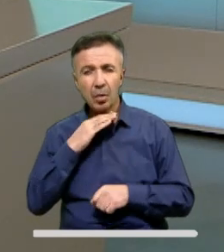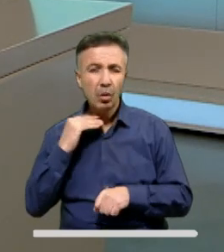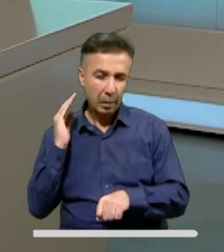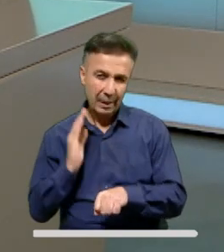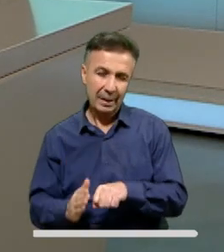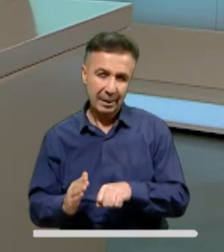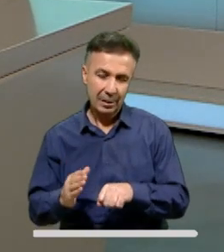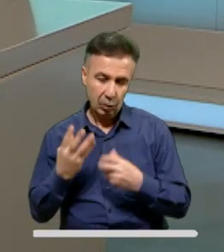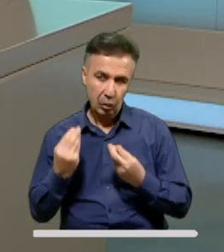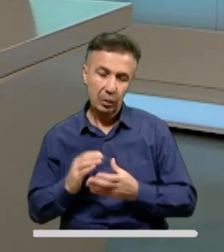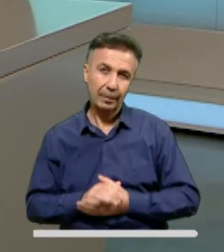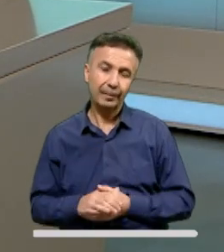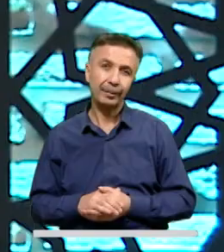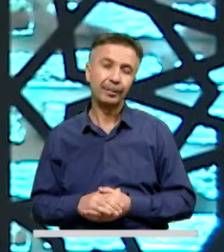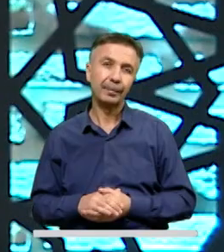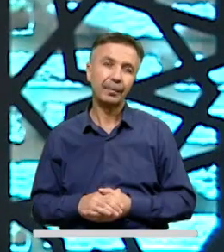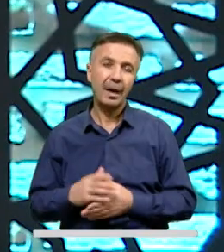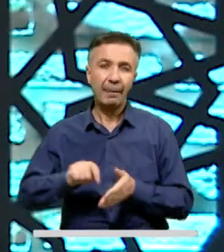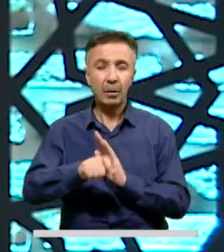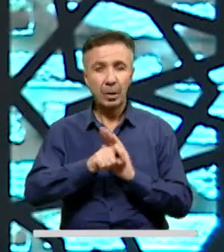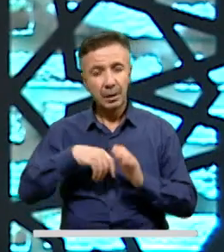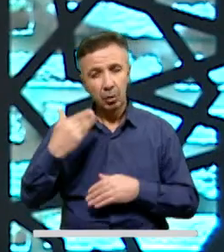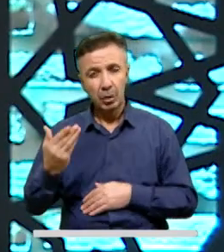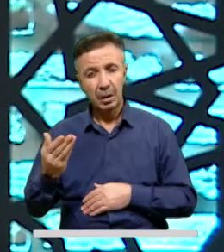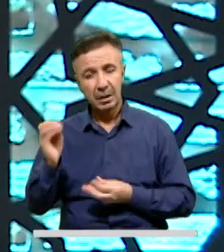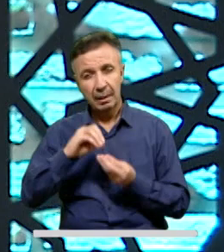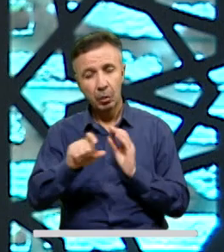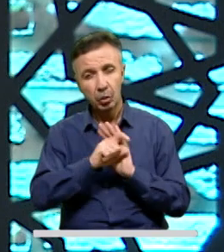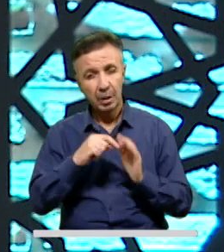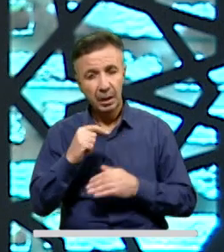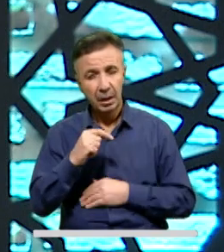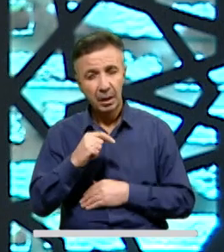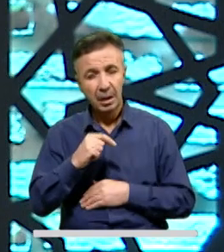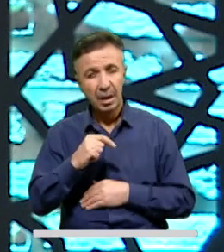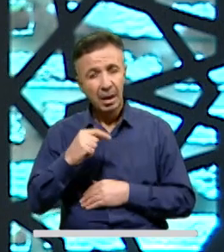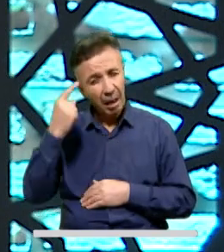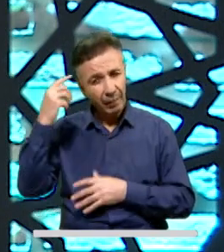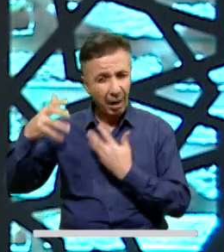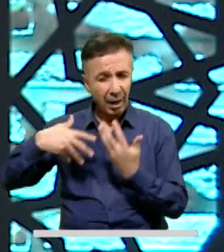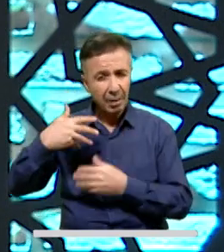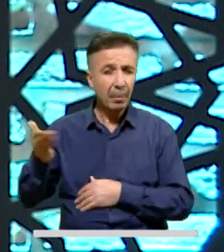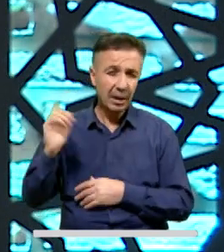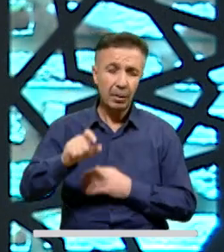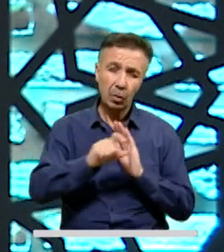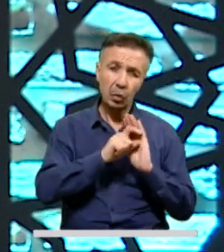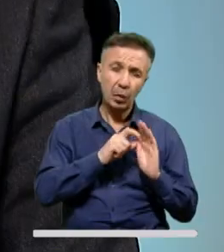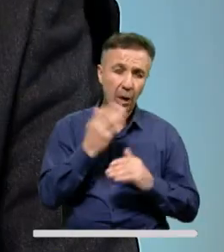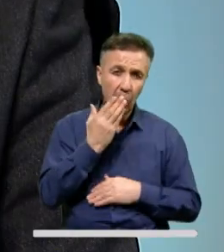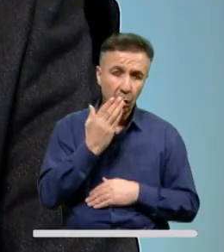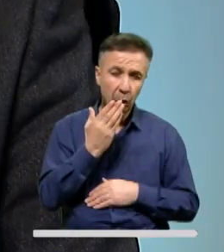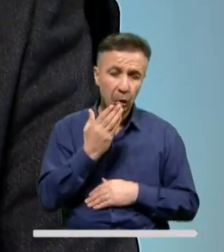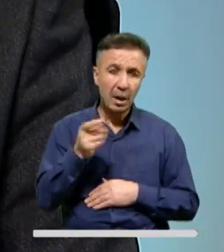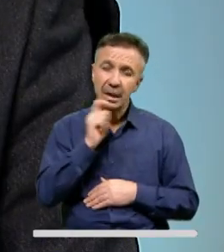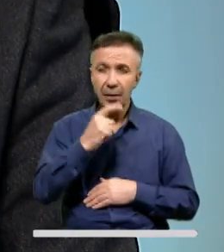hocam. Evet. Peki. Fatiha'dan sonra okuduğumuz Zamm-ı Sure'yi karıştırdık, başka bir sureye geçtik. Bu durumda sehiv secdesi gerekir mi? Bu durumda